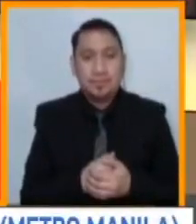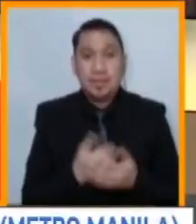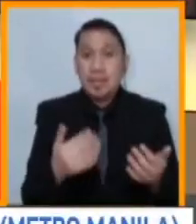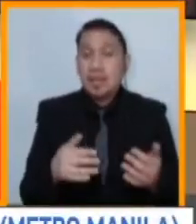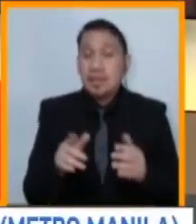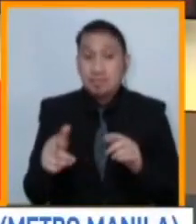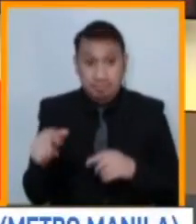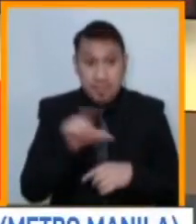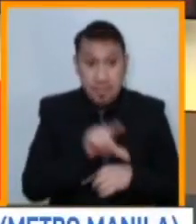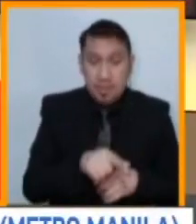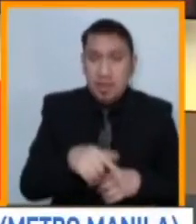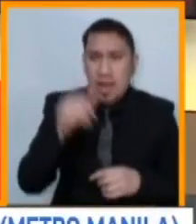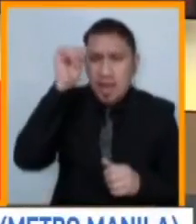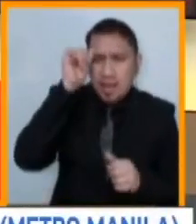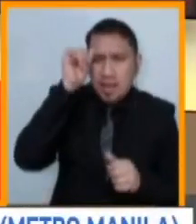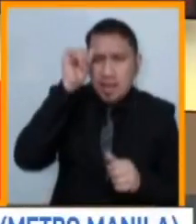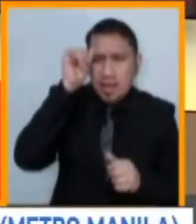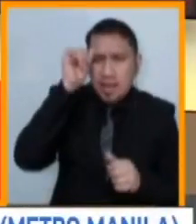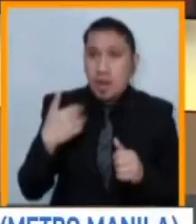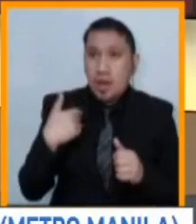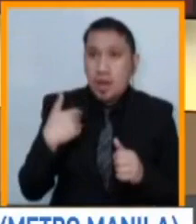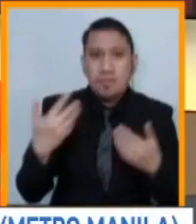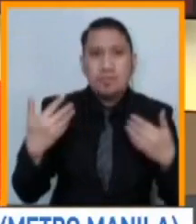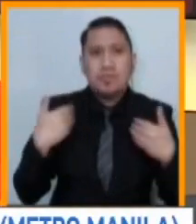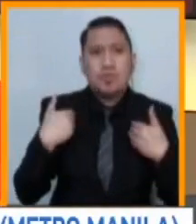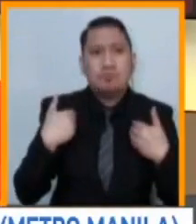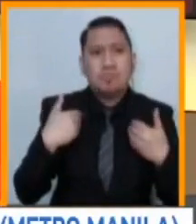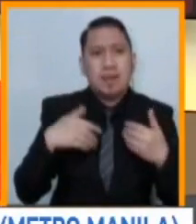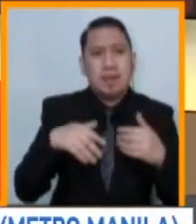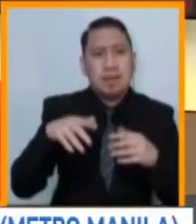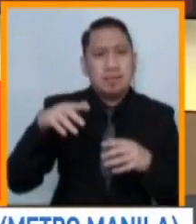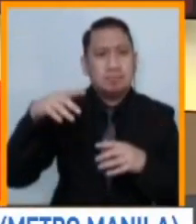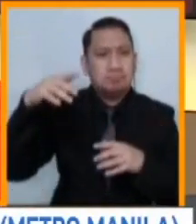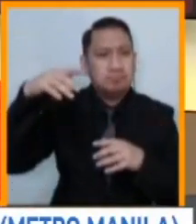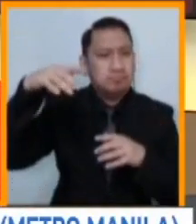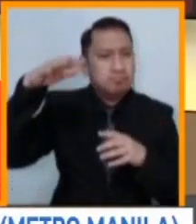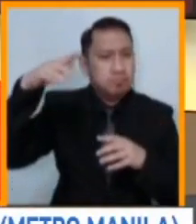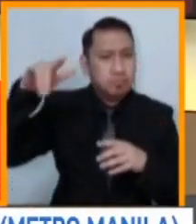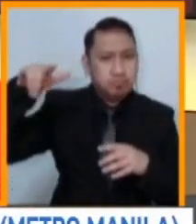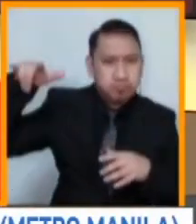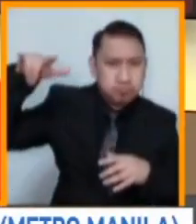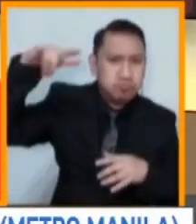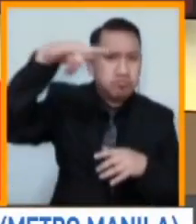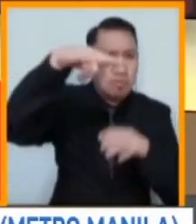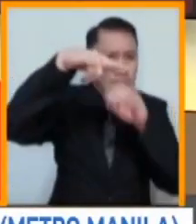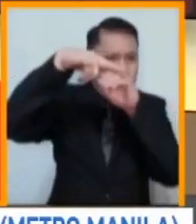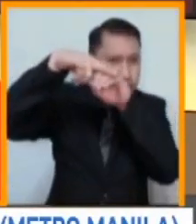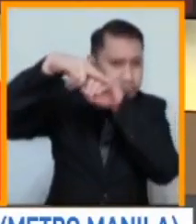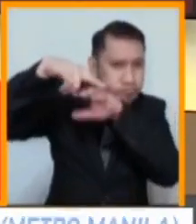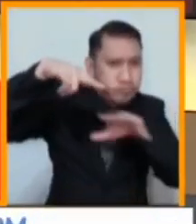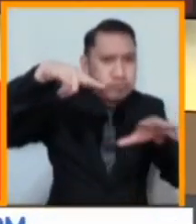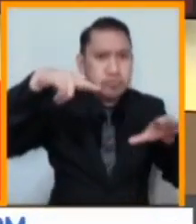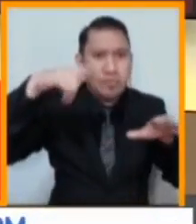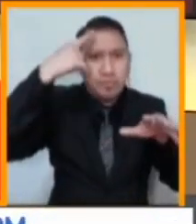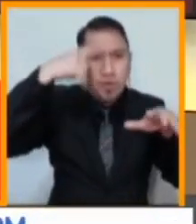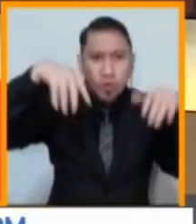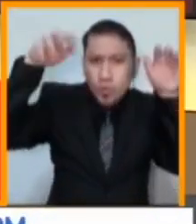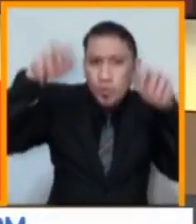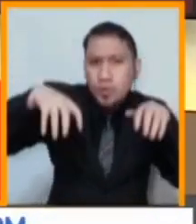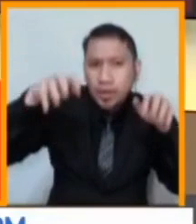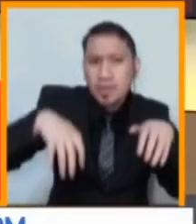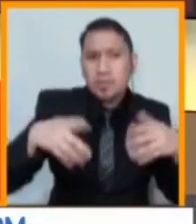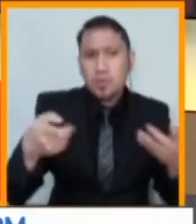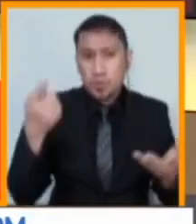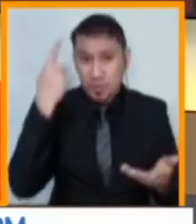ginawa rin po mga cloud seeding. Ginagawa pa po ba yan ngayon? Kakailanganin pa po ba yan? At isa rin po ba to sa mga solusyon na maaaring makatulong po